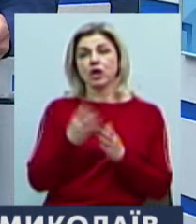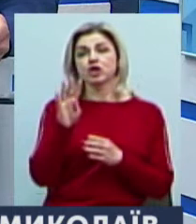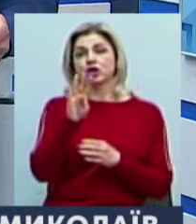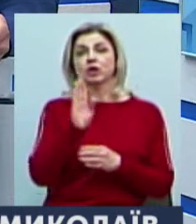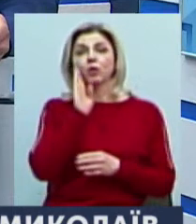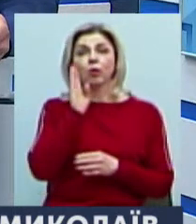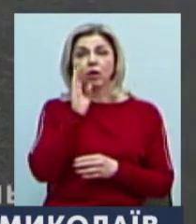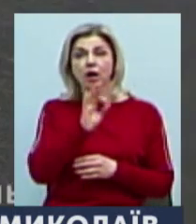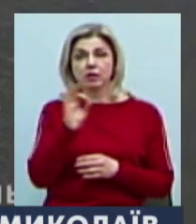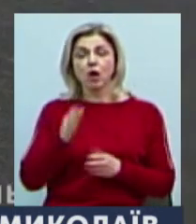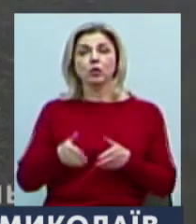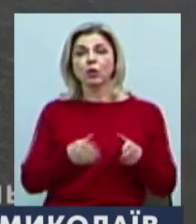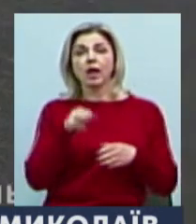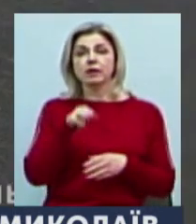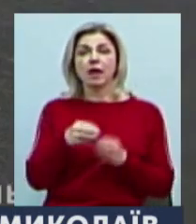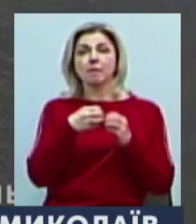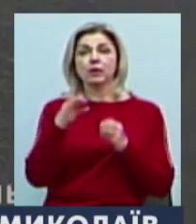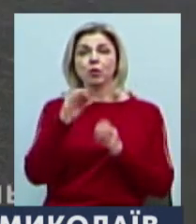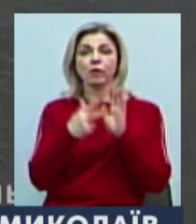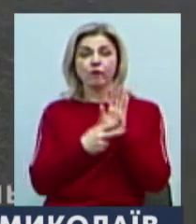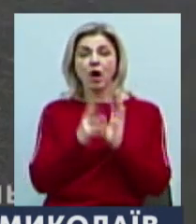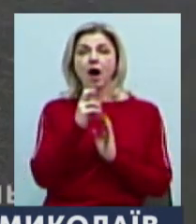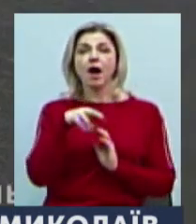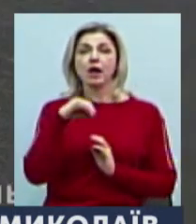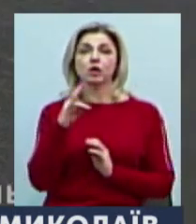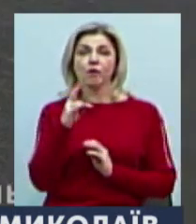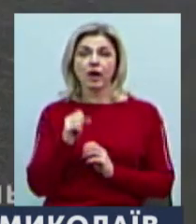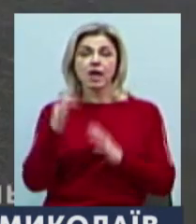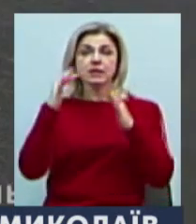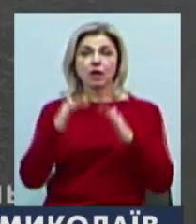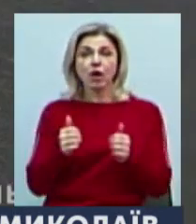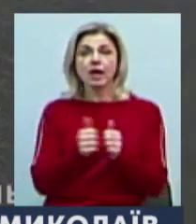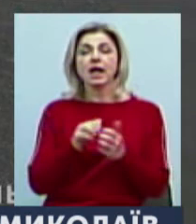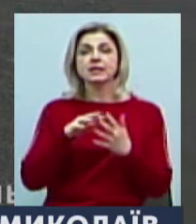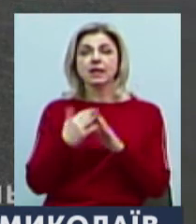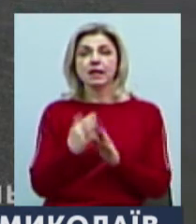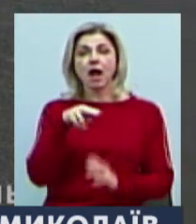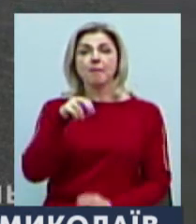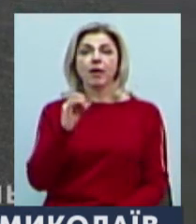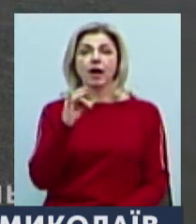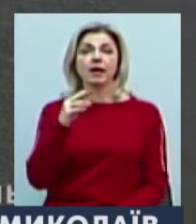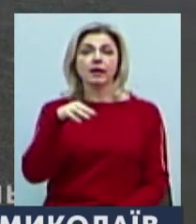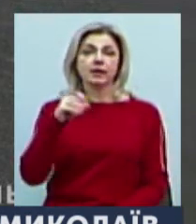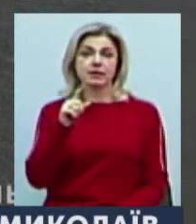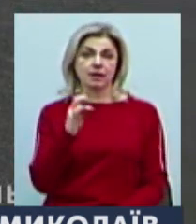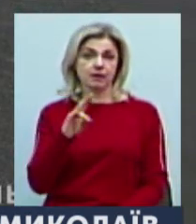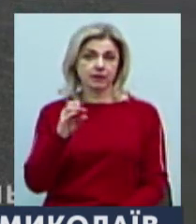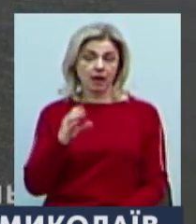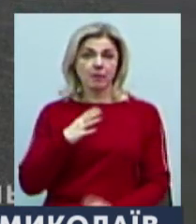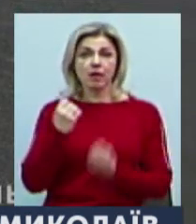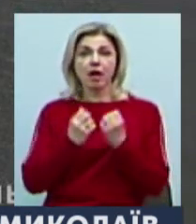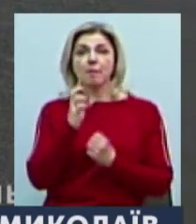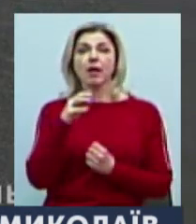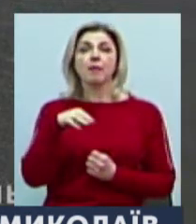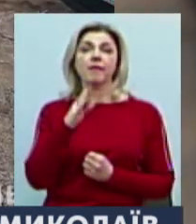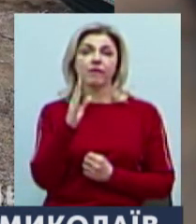годині ранку на автодорозі Т-1508 Калинівка-Снігурівка поблизу села Партизанське Вітовського району водій, керуючи автомобілем BMW